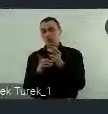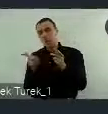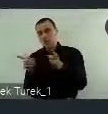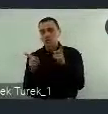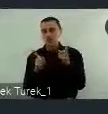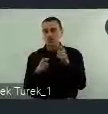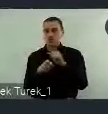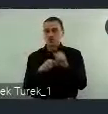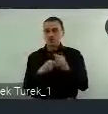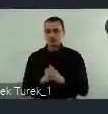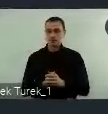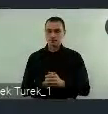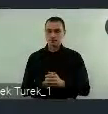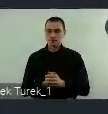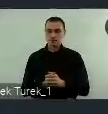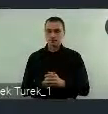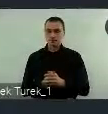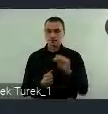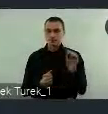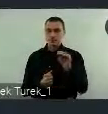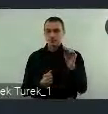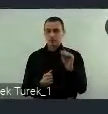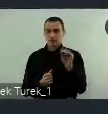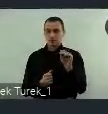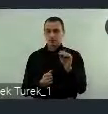natomiast jest jeszcze jeden element